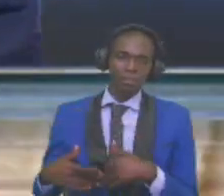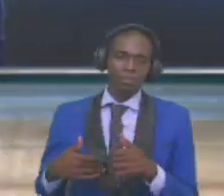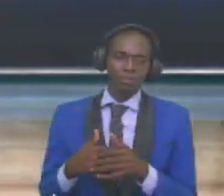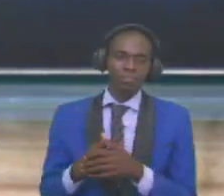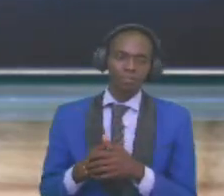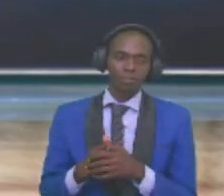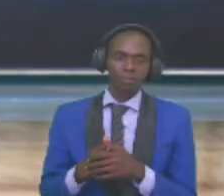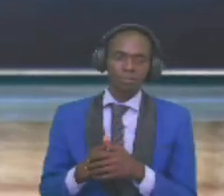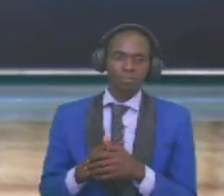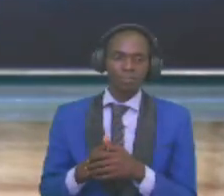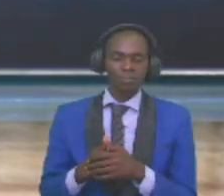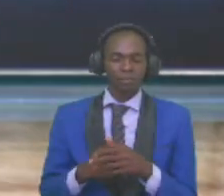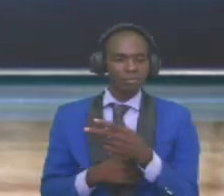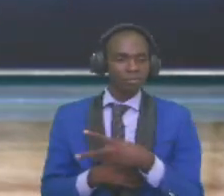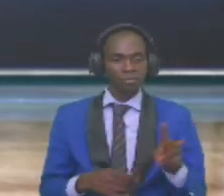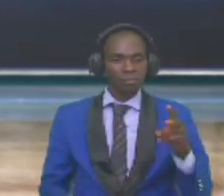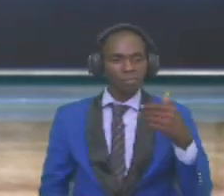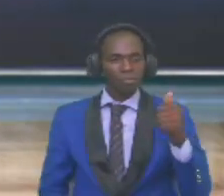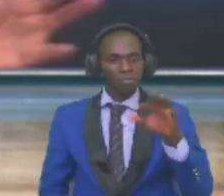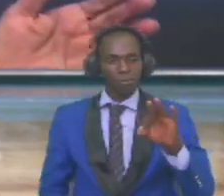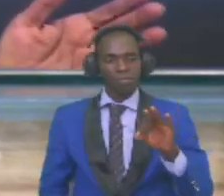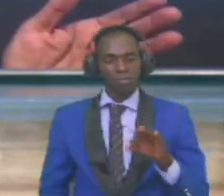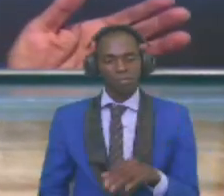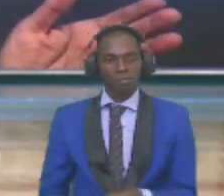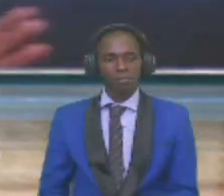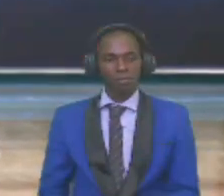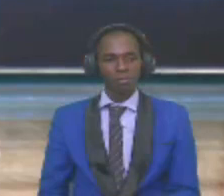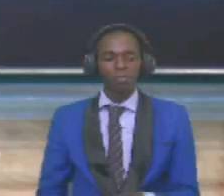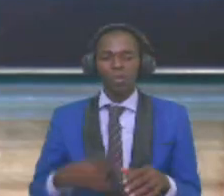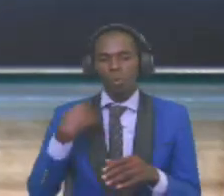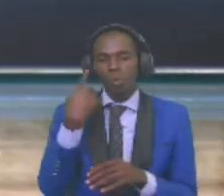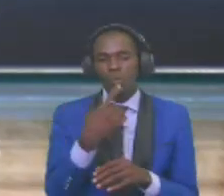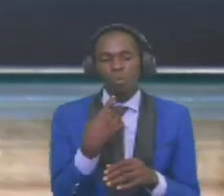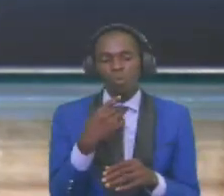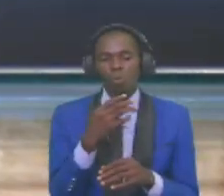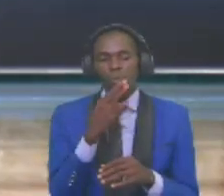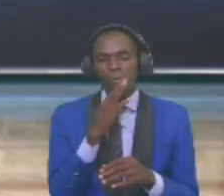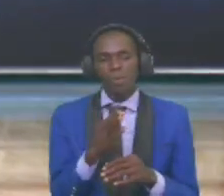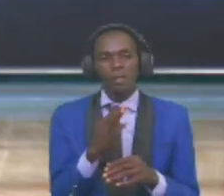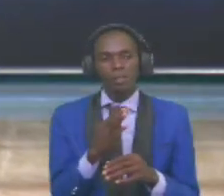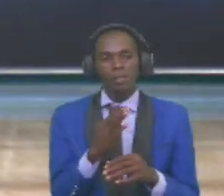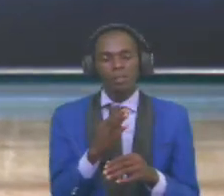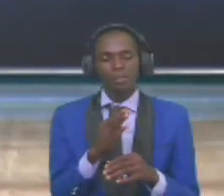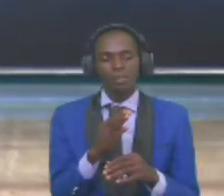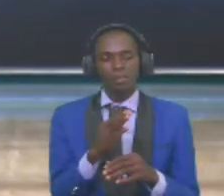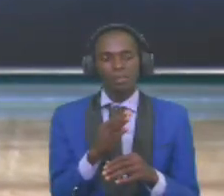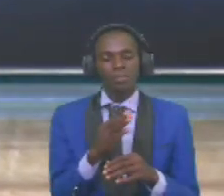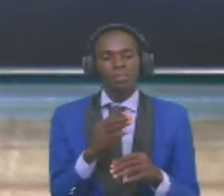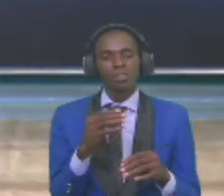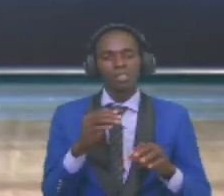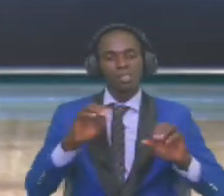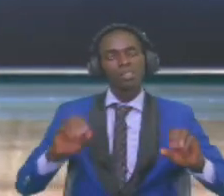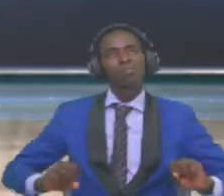lecteurs et le verset 19 10 ayant perdu tout sentiment